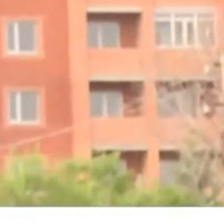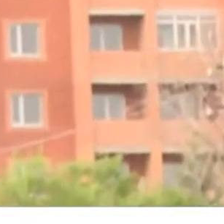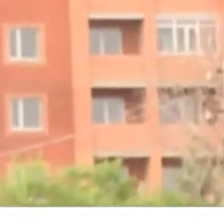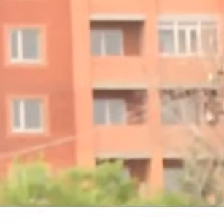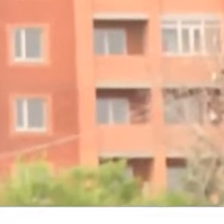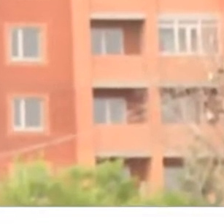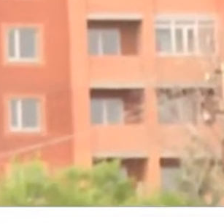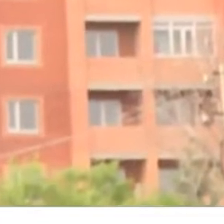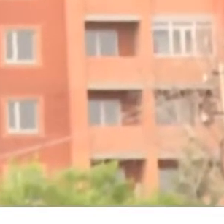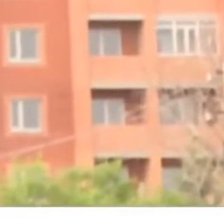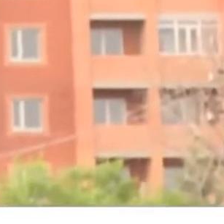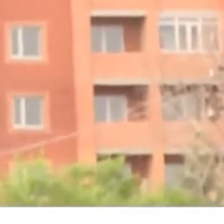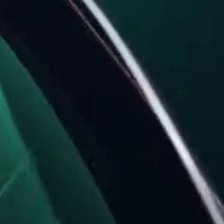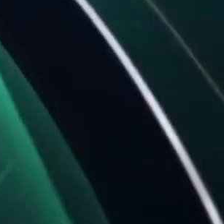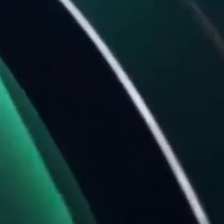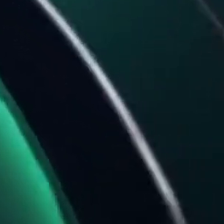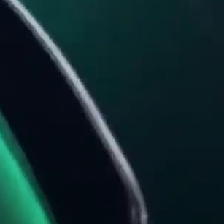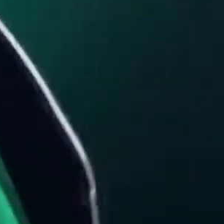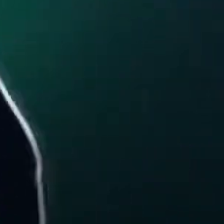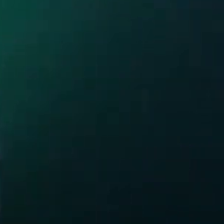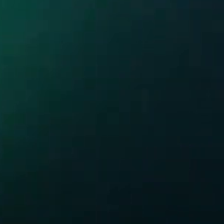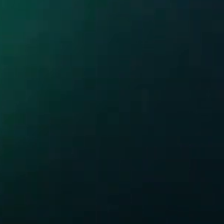сәлден кейін мен Айгүл Мырзағалиқызы айтамын.